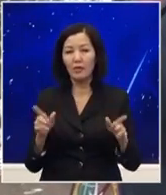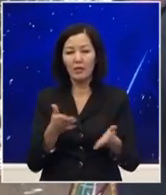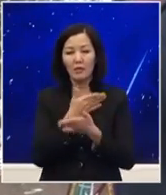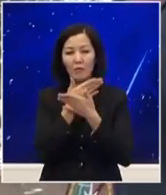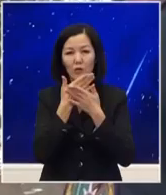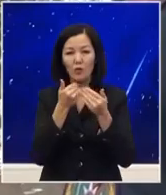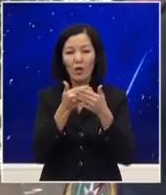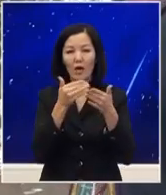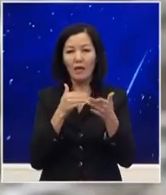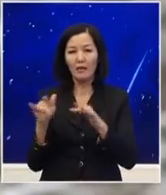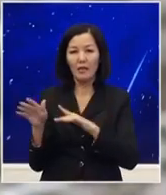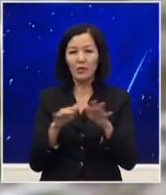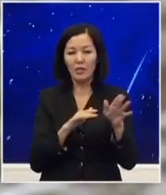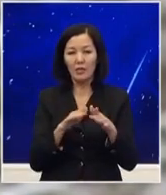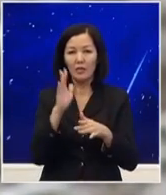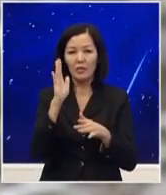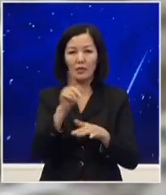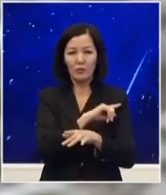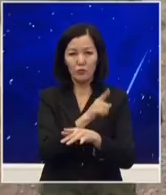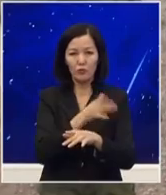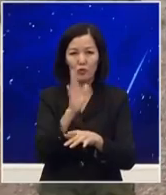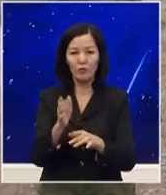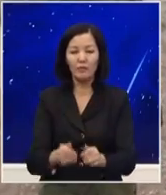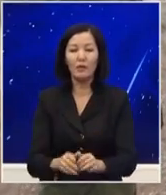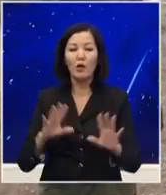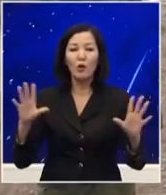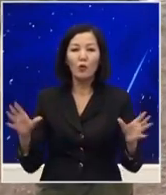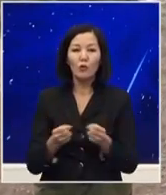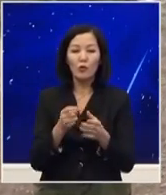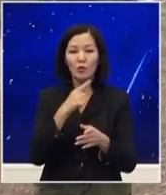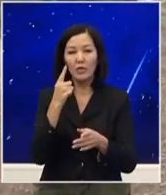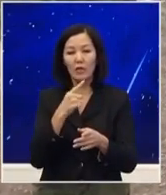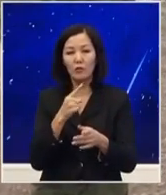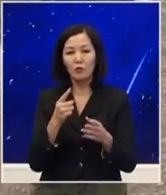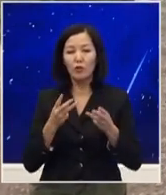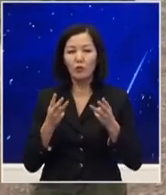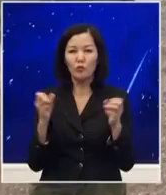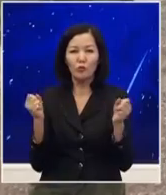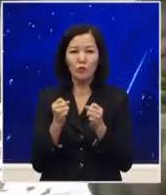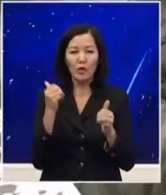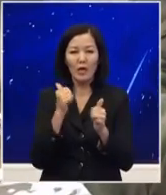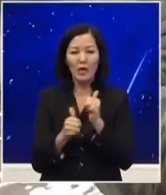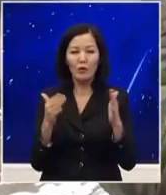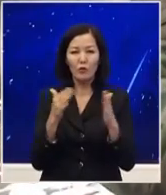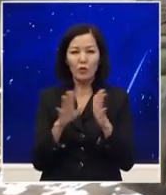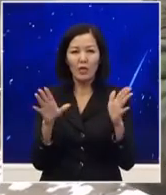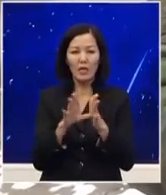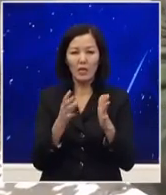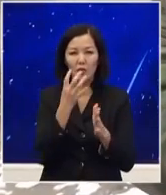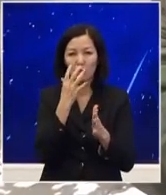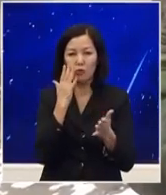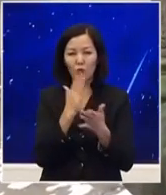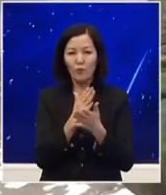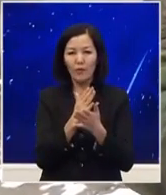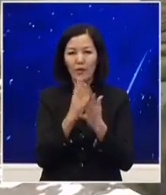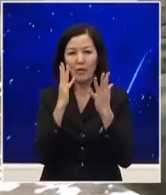Біз профилактикалық жұмыстарды одан әрі күшейте береміз. Құтқарушылардың айтуынша күннің суыты мен әр үйде тоққа қосылатын электр жылыту